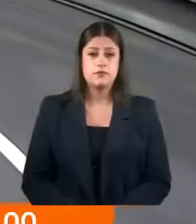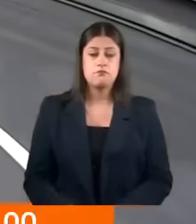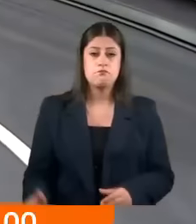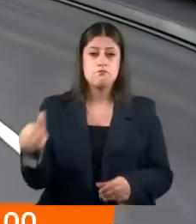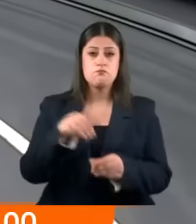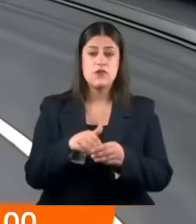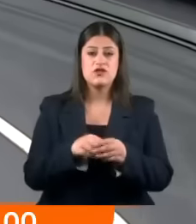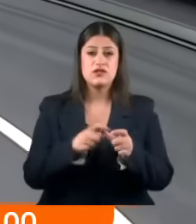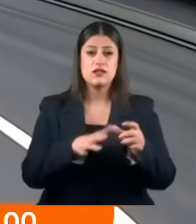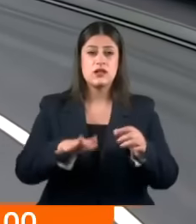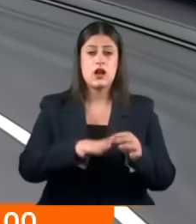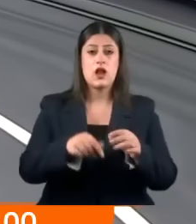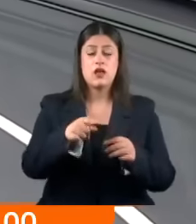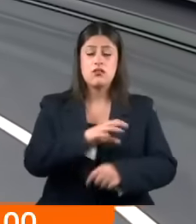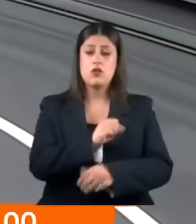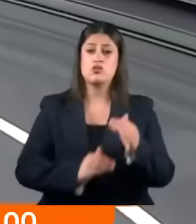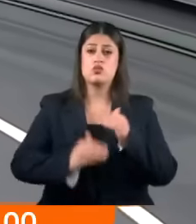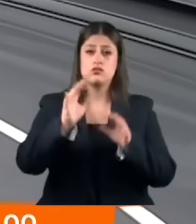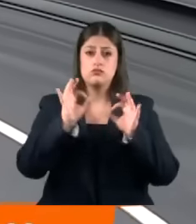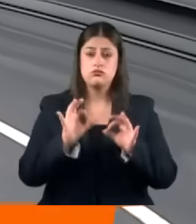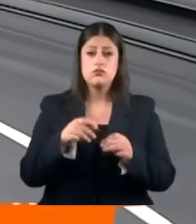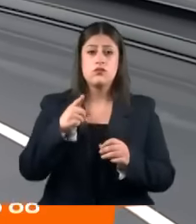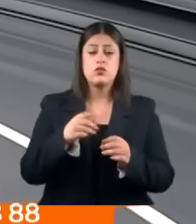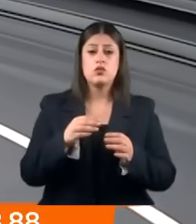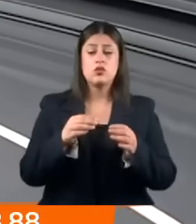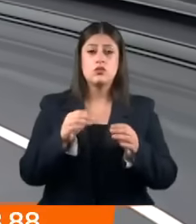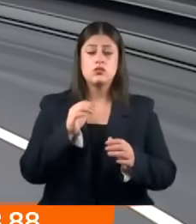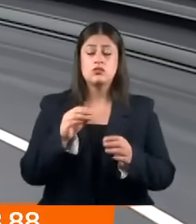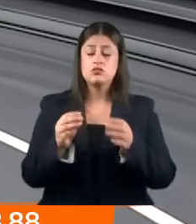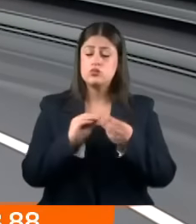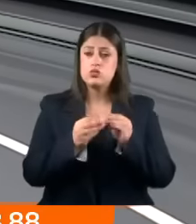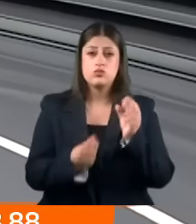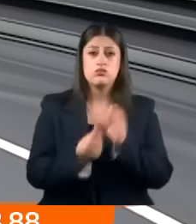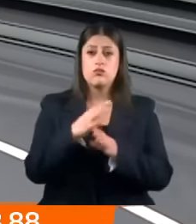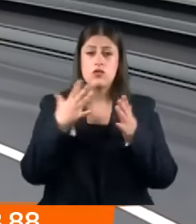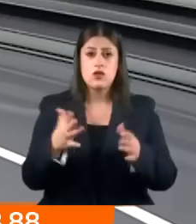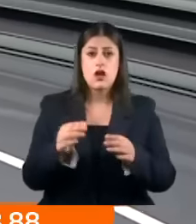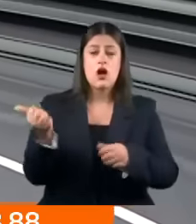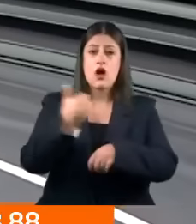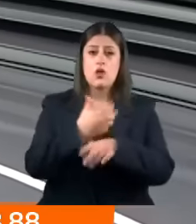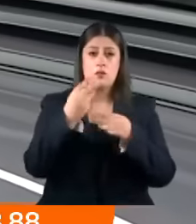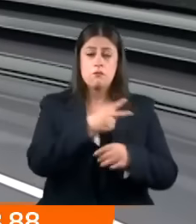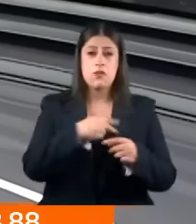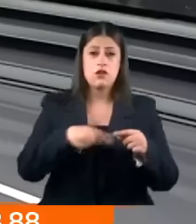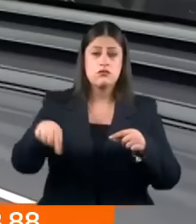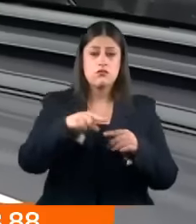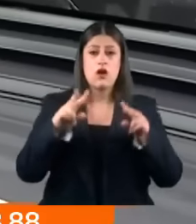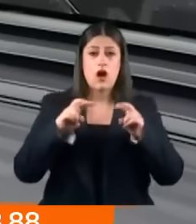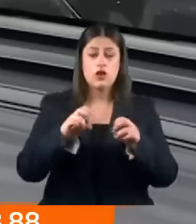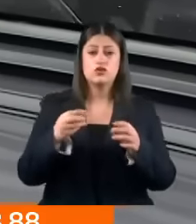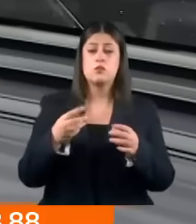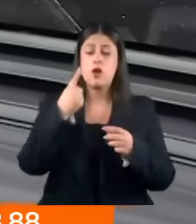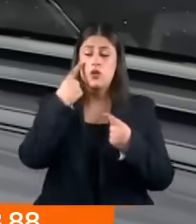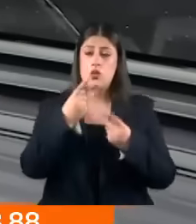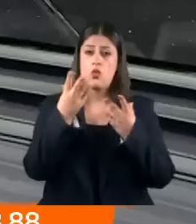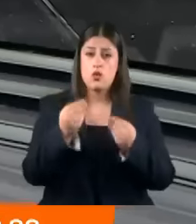Meclis Genel Kurulu'nda tansiyon yüksekti yine. Tartışmanın fitilini ateşleyen DEM Parti'nin kayyum atanan belediyelerle ilgili sunduğu araştırma önerisi